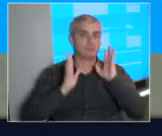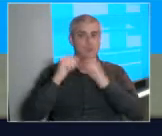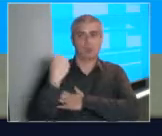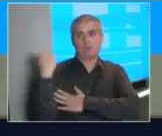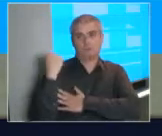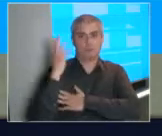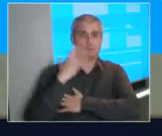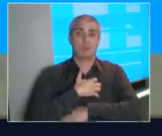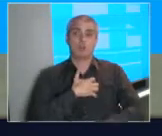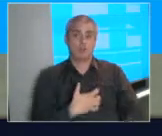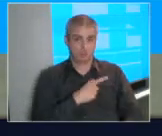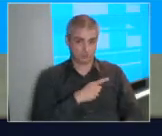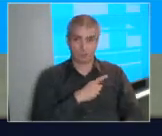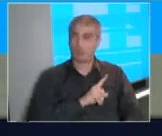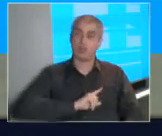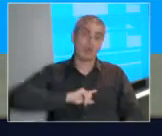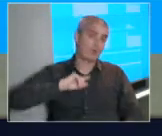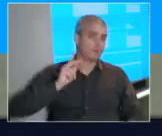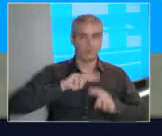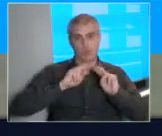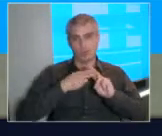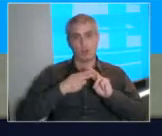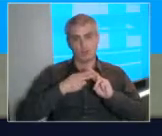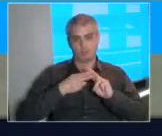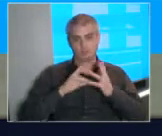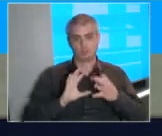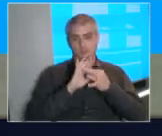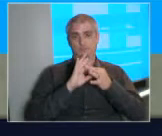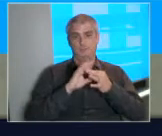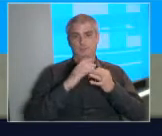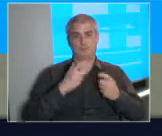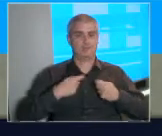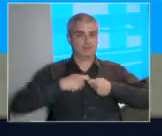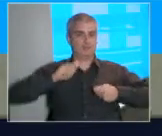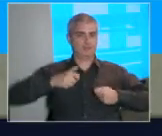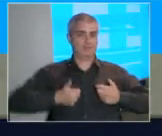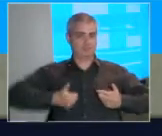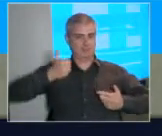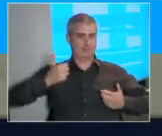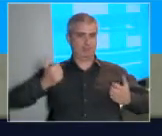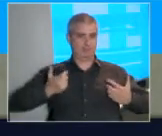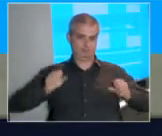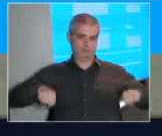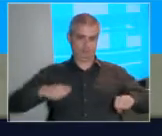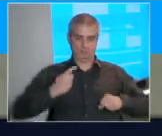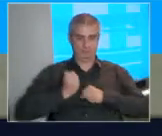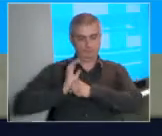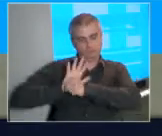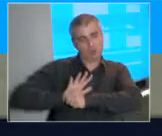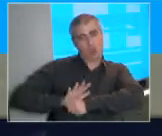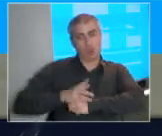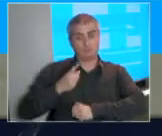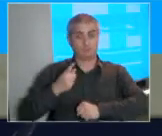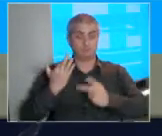חזקה, מאוד עשירה, שבכל העולם בעצם מקורבת לנבחרי הציבור ומפעילה עליהם לובינג דורסני.